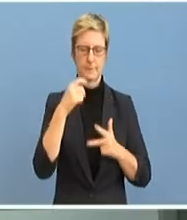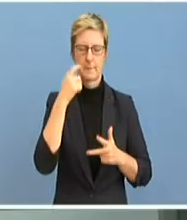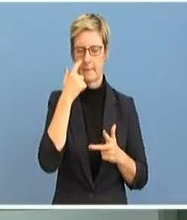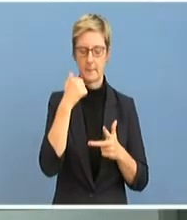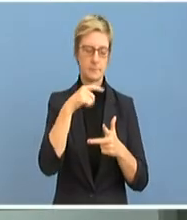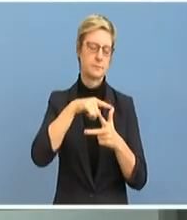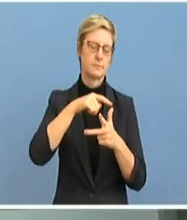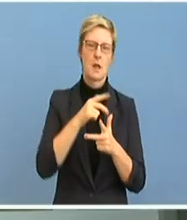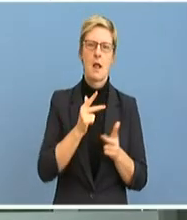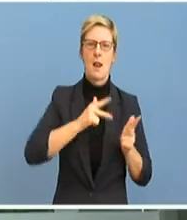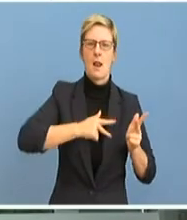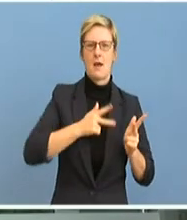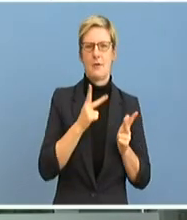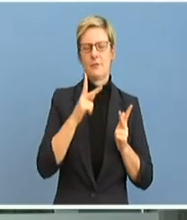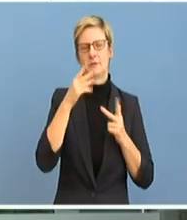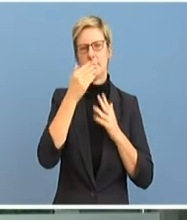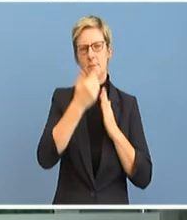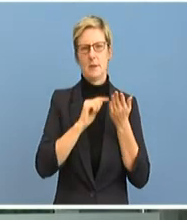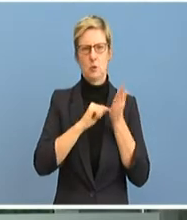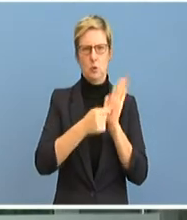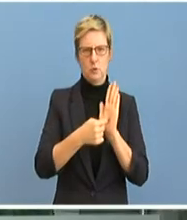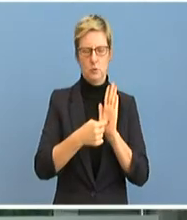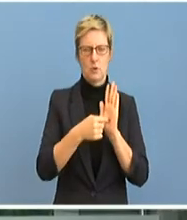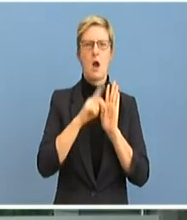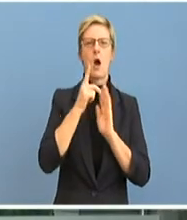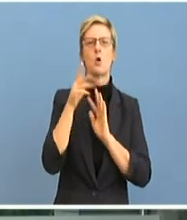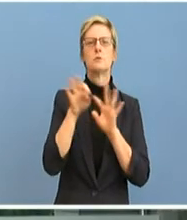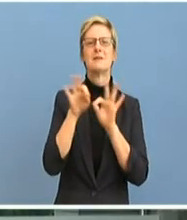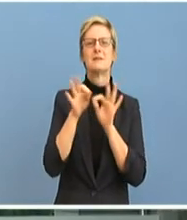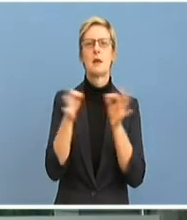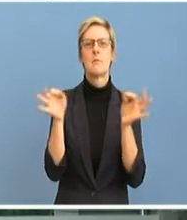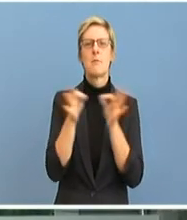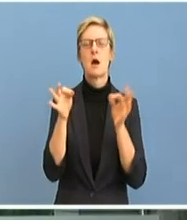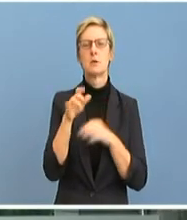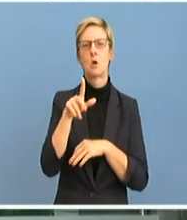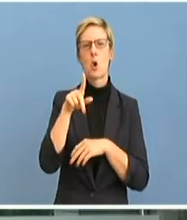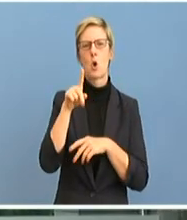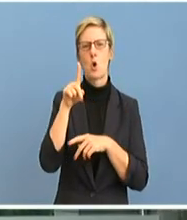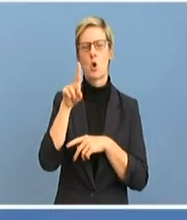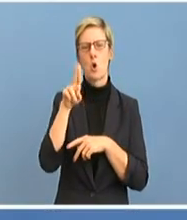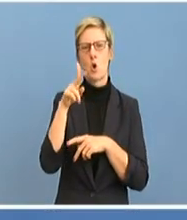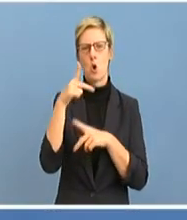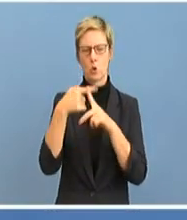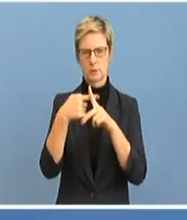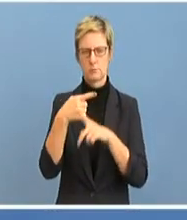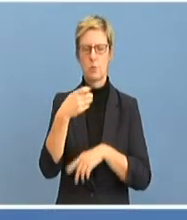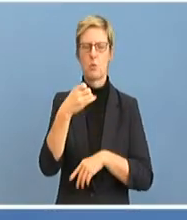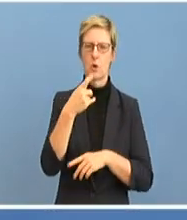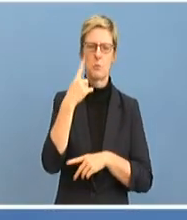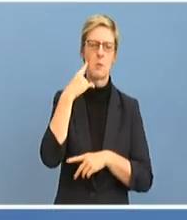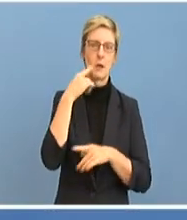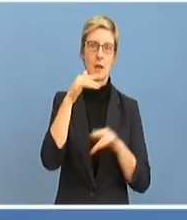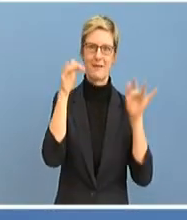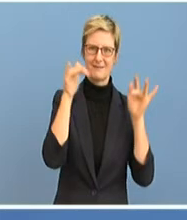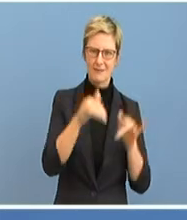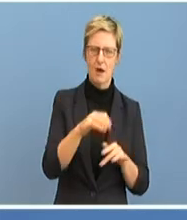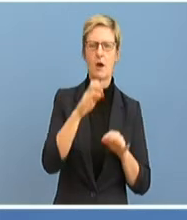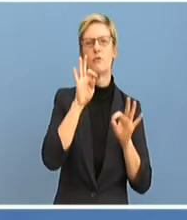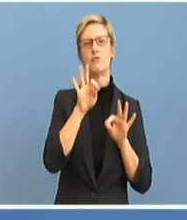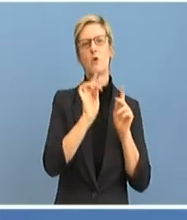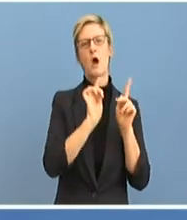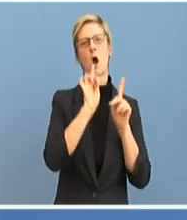quasi Live-Terminankündigung. Außenminister Maas ist in Luxemburg in diesen Stunden, wo der Rat für